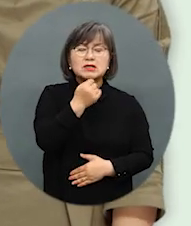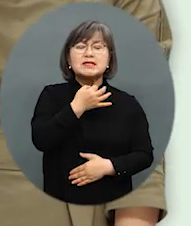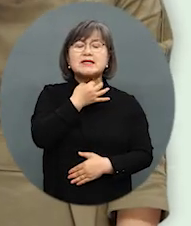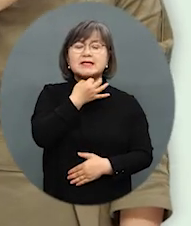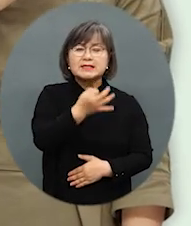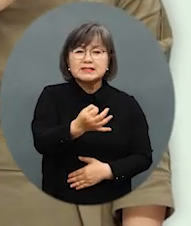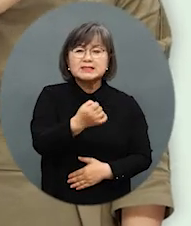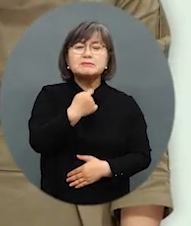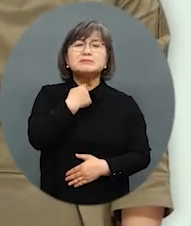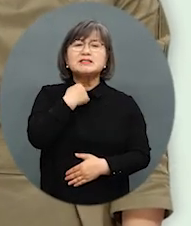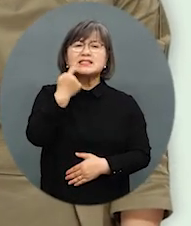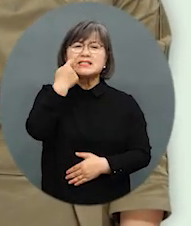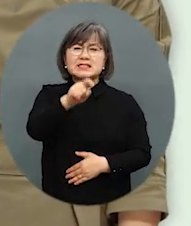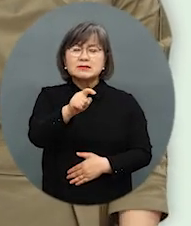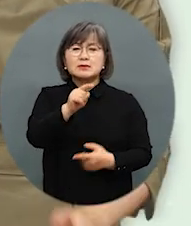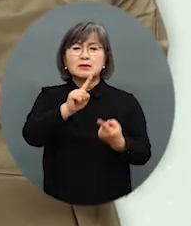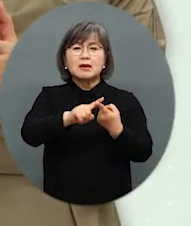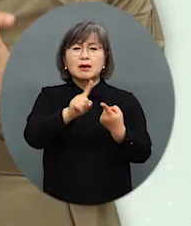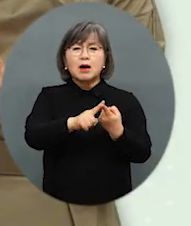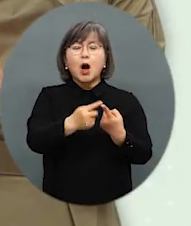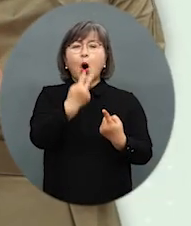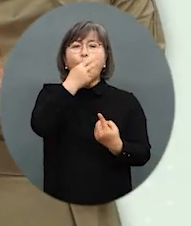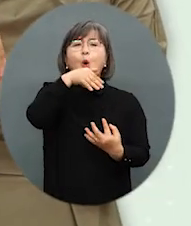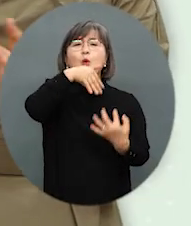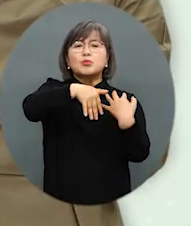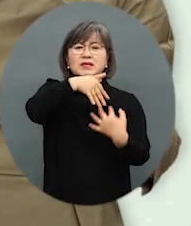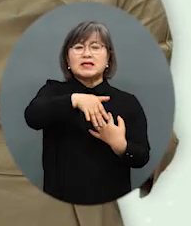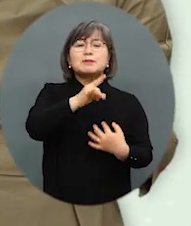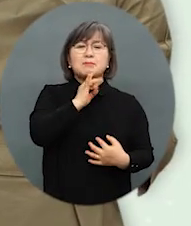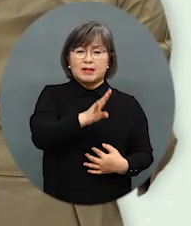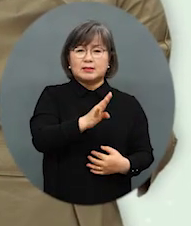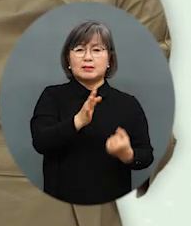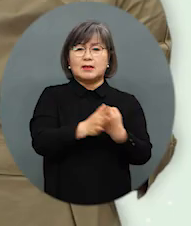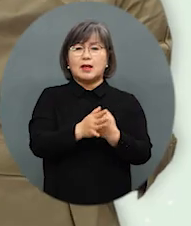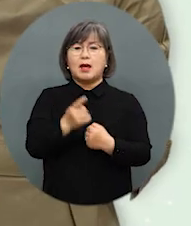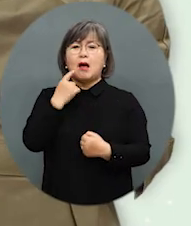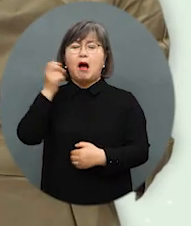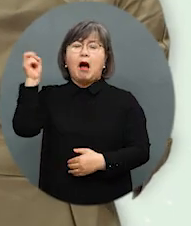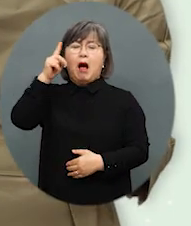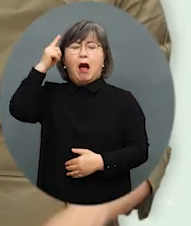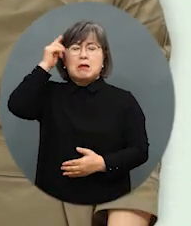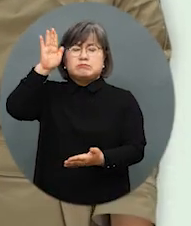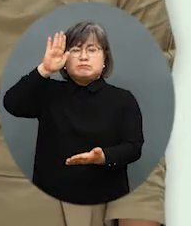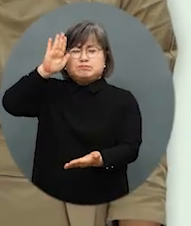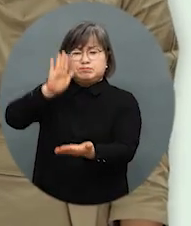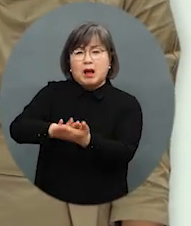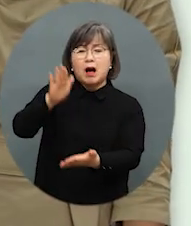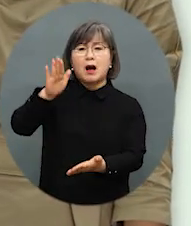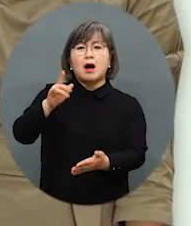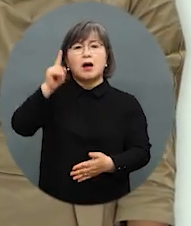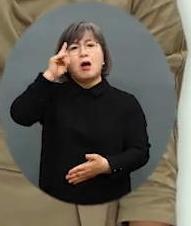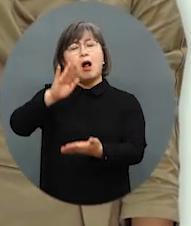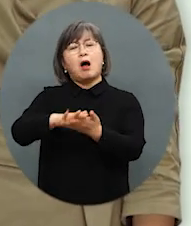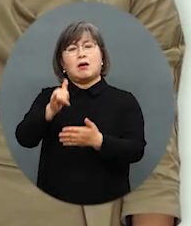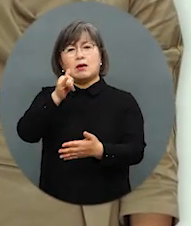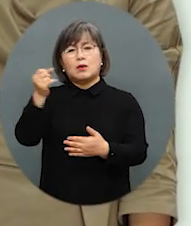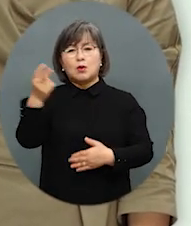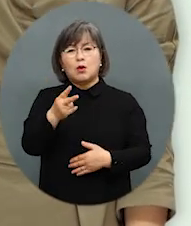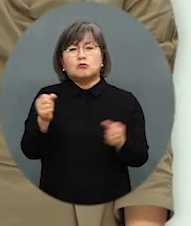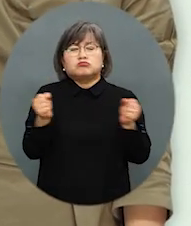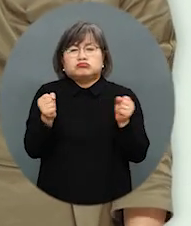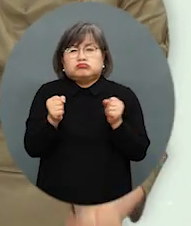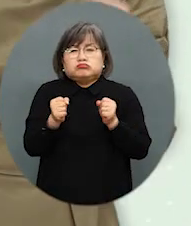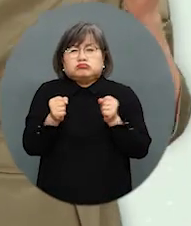콧물, 기침, 가래 등 호흡기 증상이 주 증상인데 독감은 갑작스러운 고열, 열이